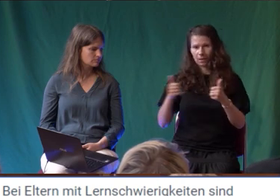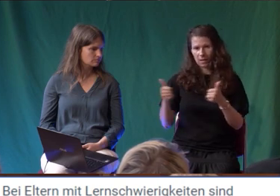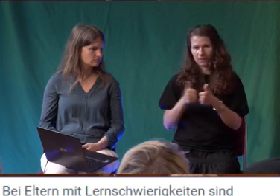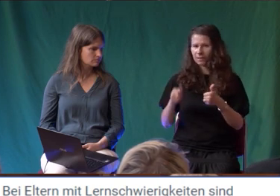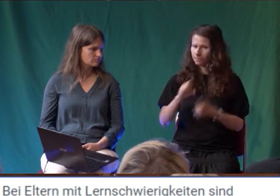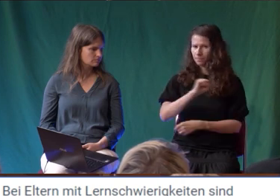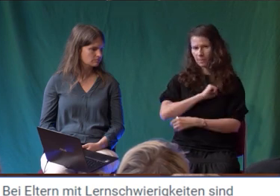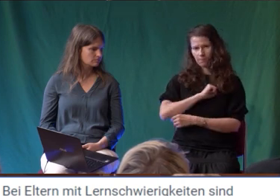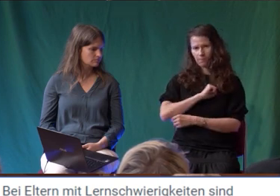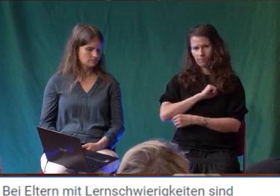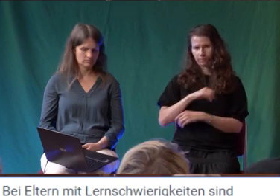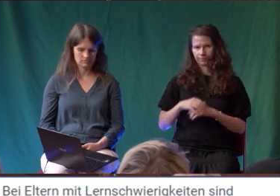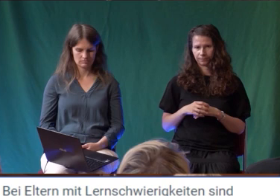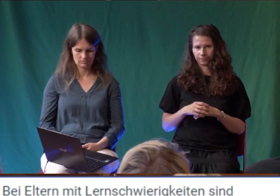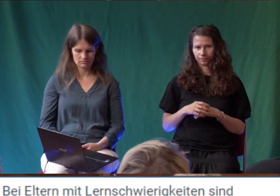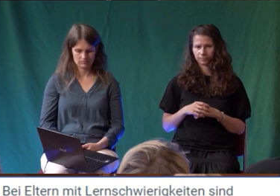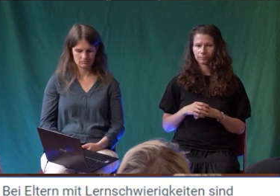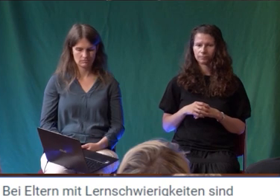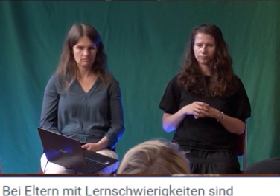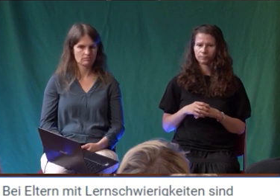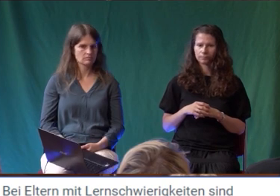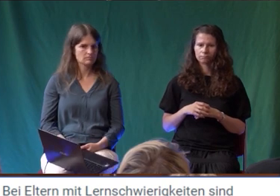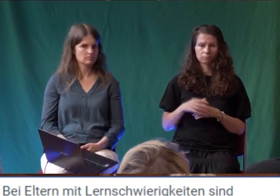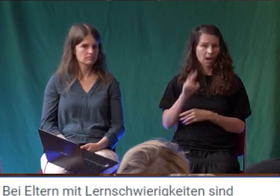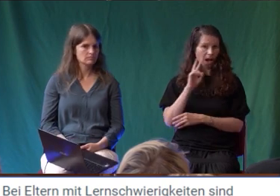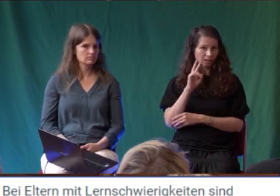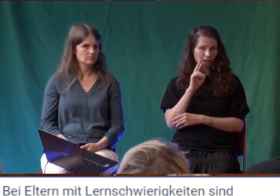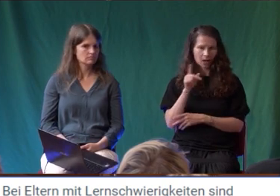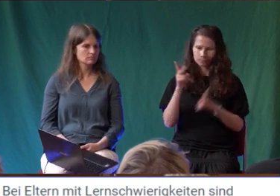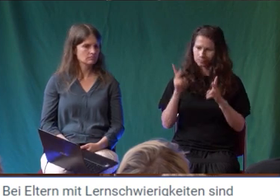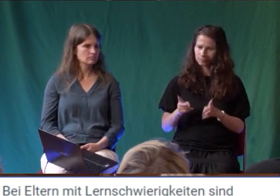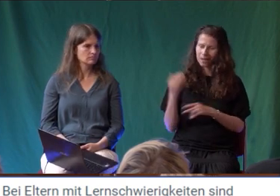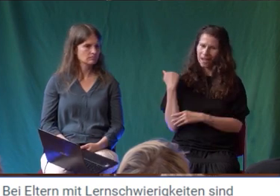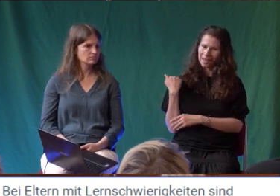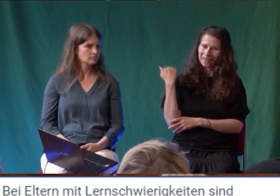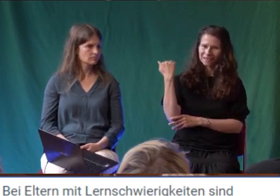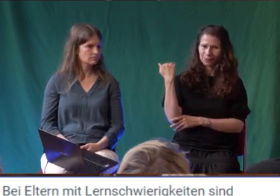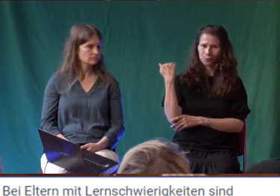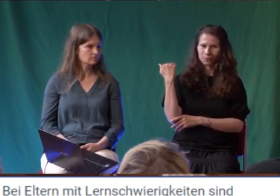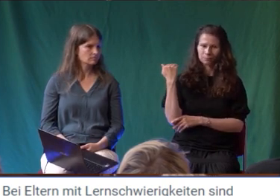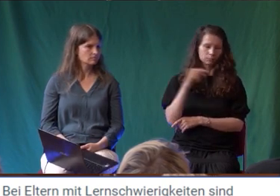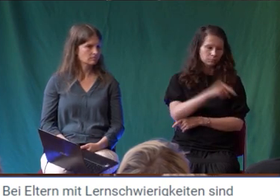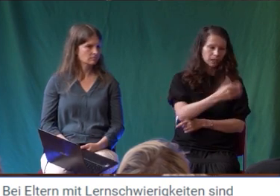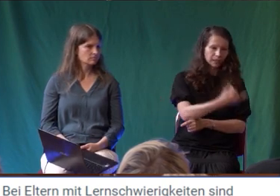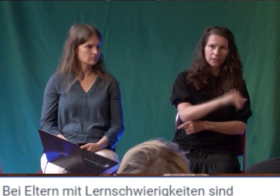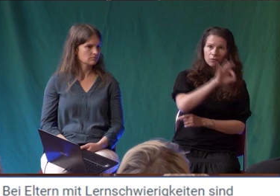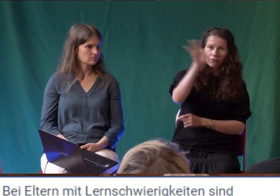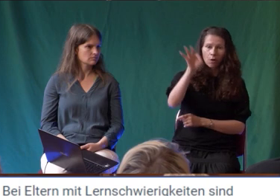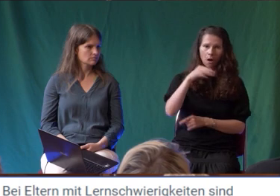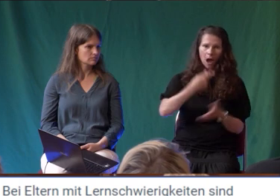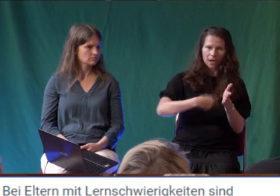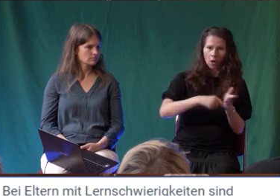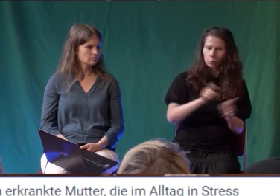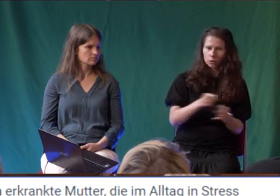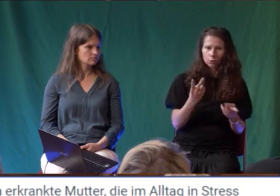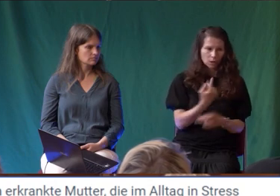sinnvoll weil sie im halt im Alltag so entlasten kann dass die Kinder eben nicht einkaufen gehen müssen oder sich